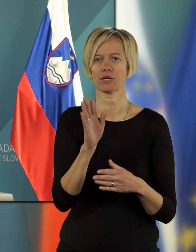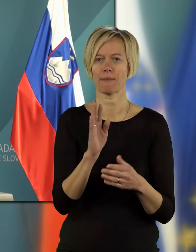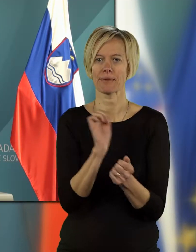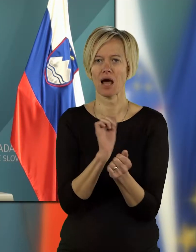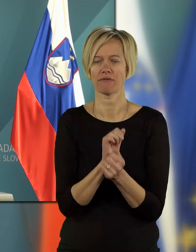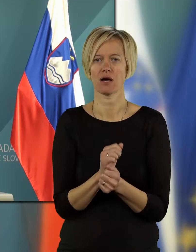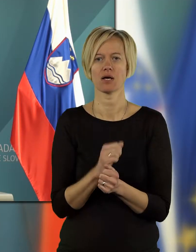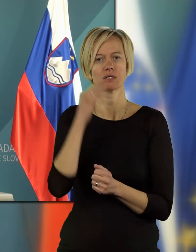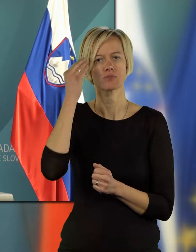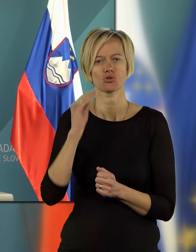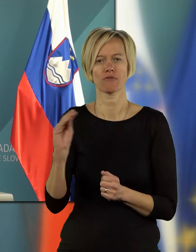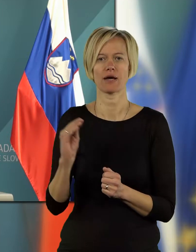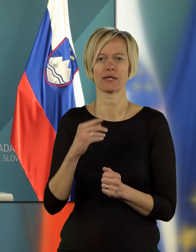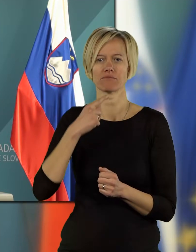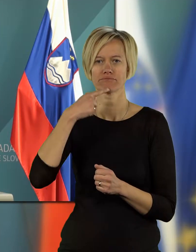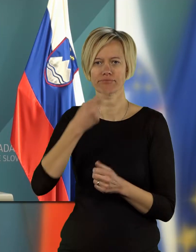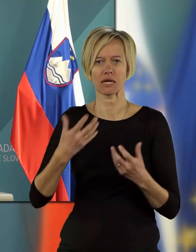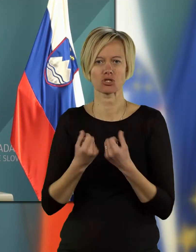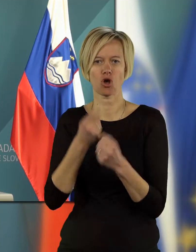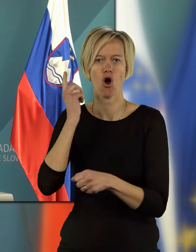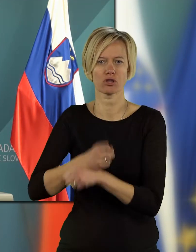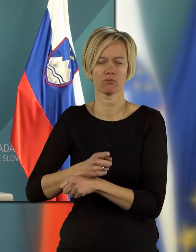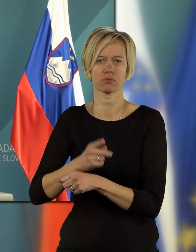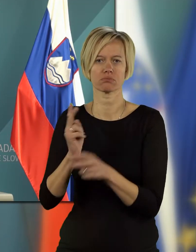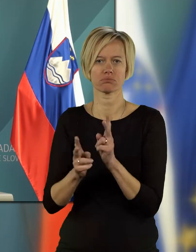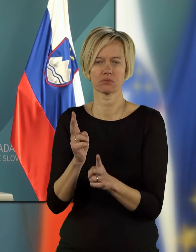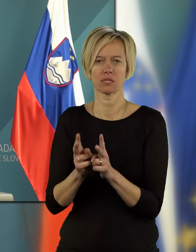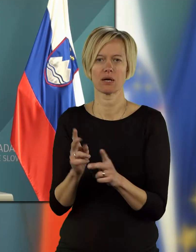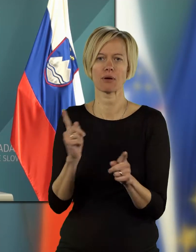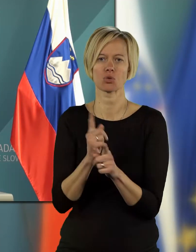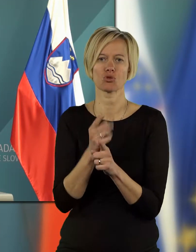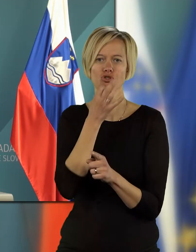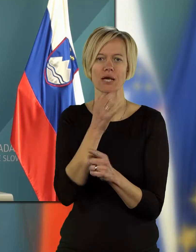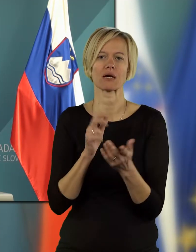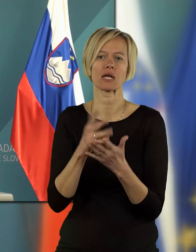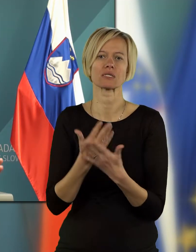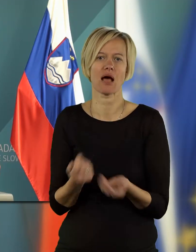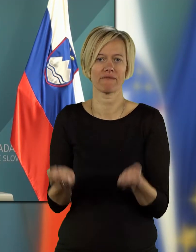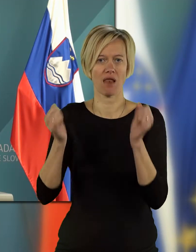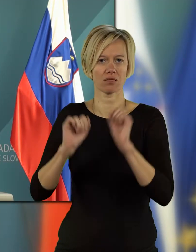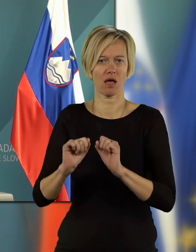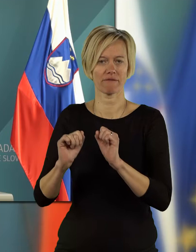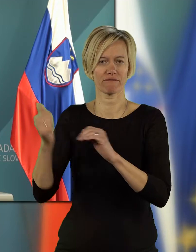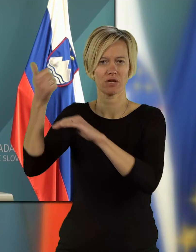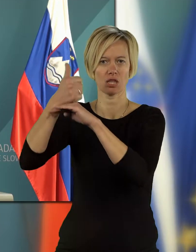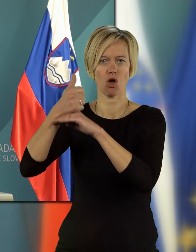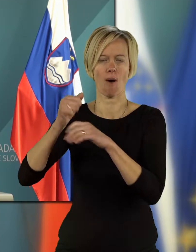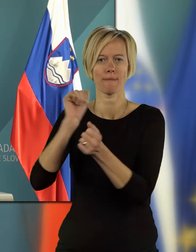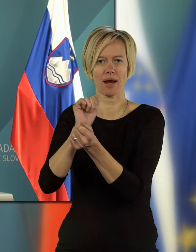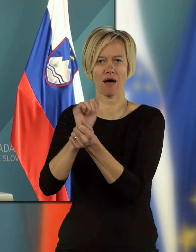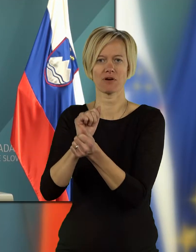mednarodnega prava, spoštovanje razsodb in sodb in pa tudi, ko gre za vladavino